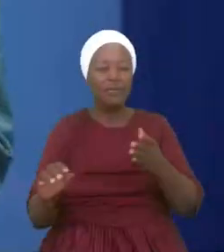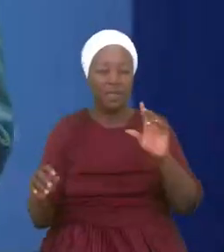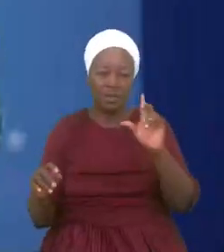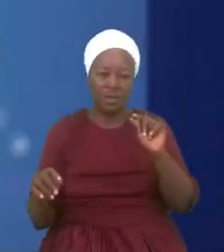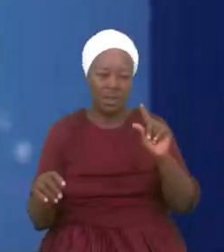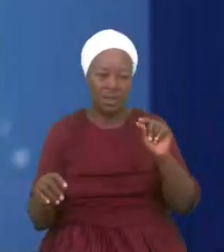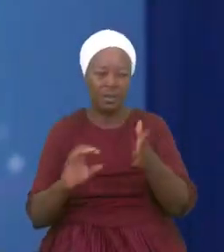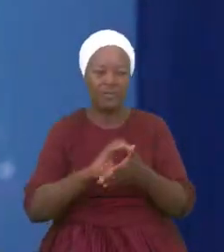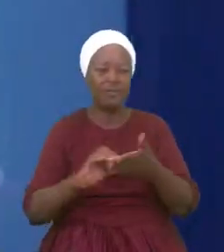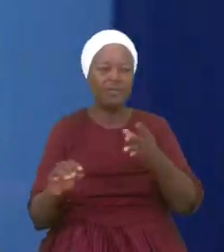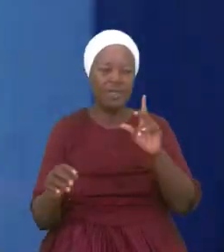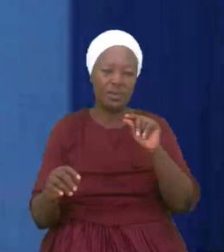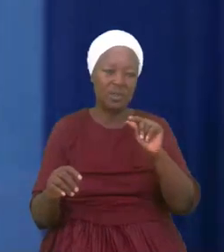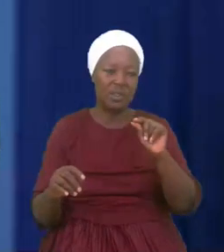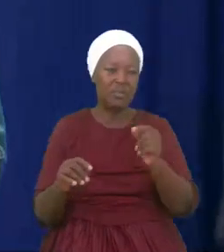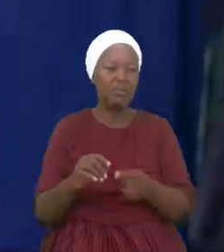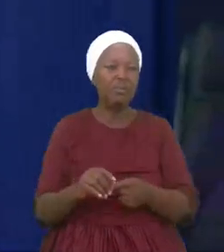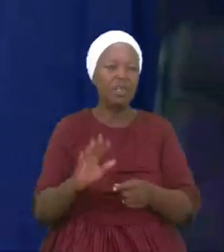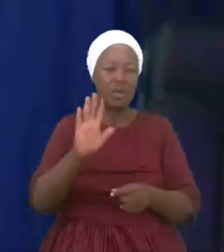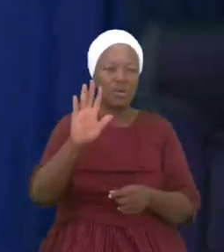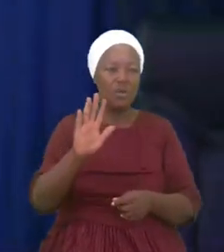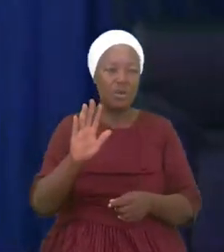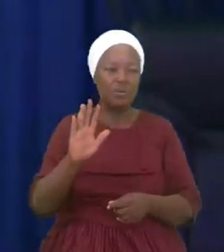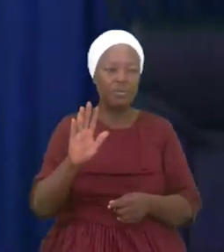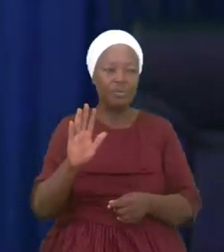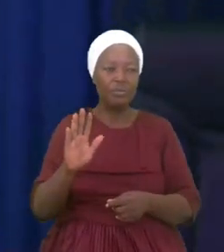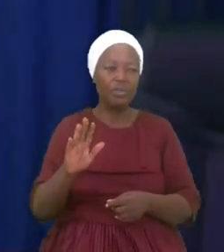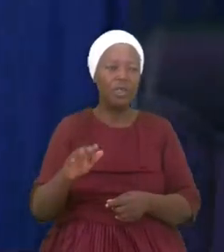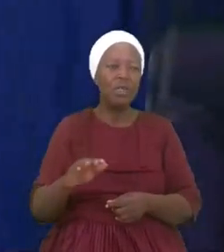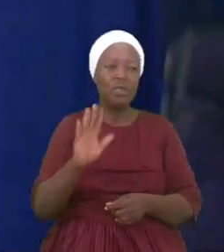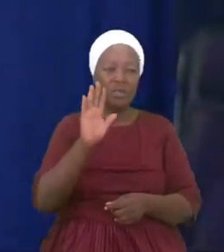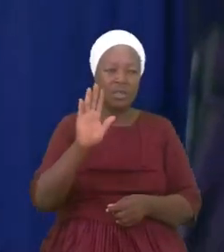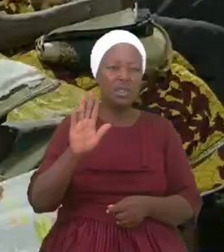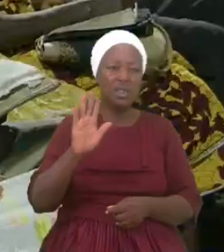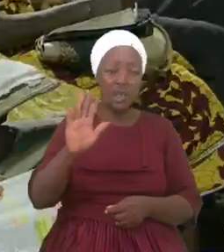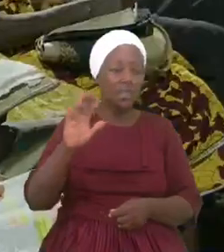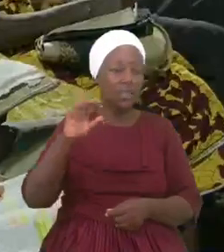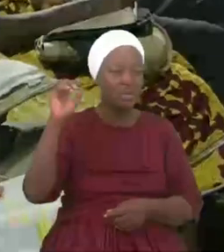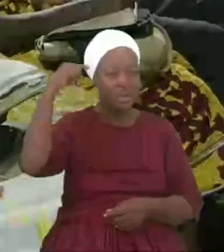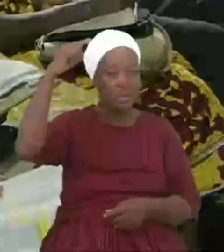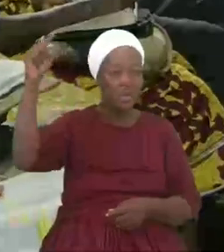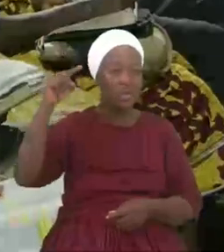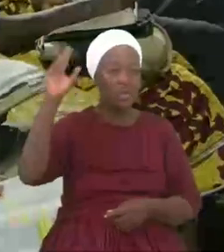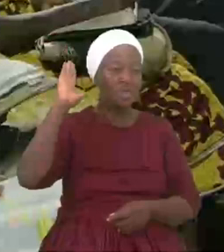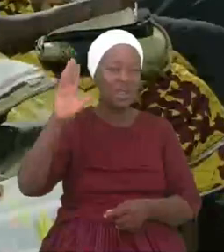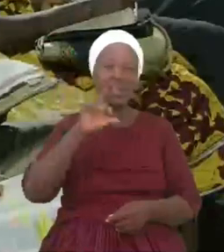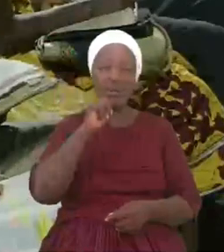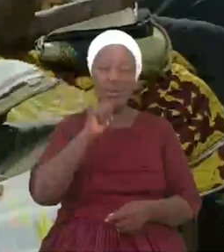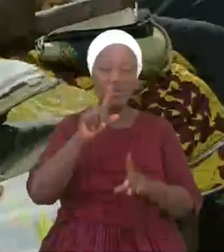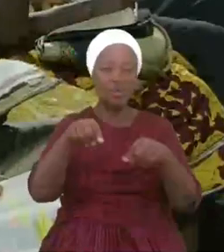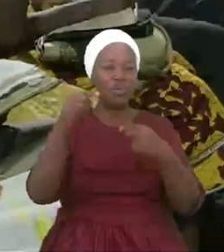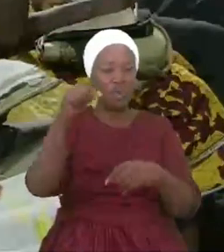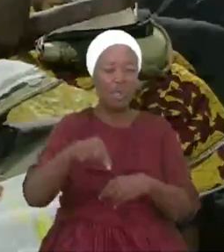ton Dieu sera ta gloire le verset 20 verset 20 ton soleil